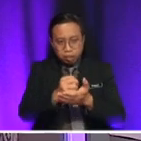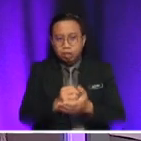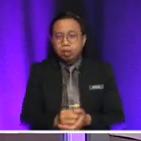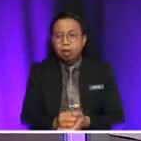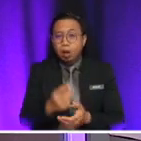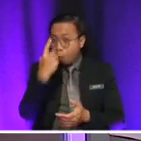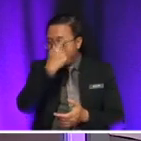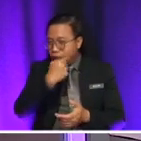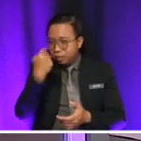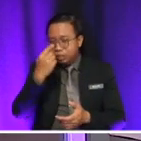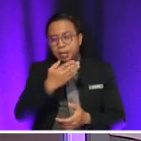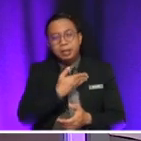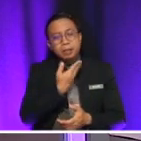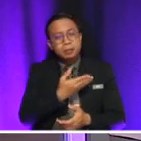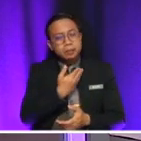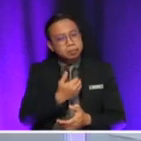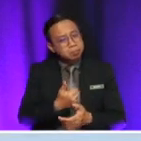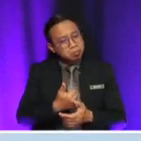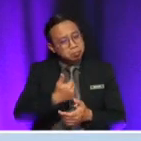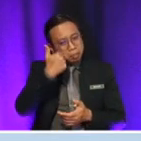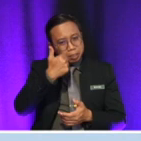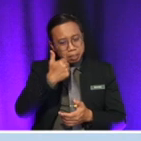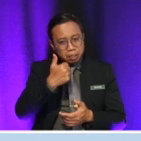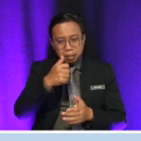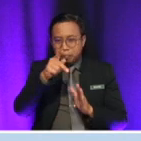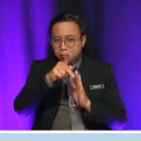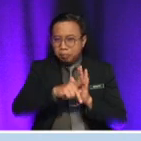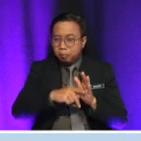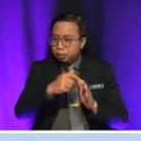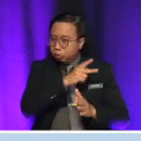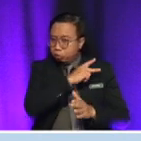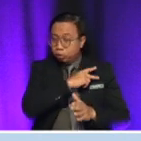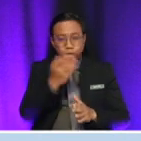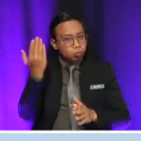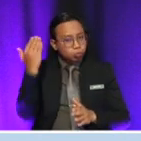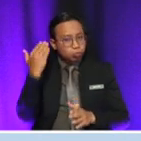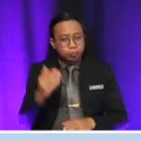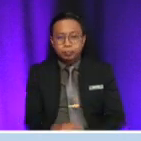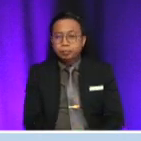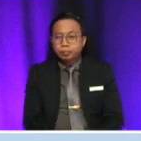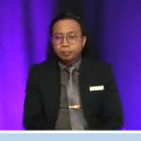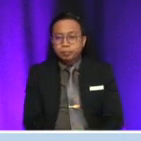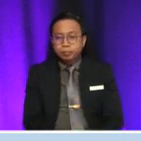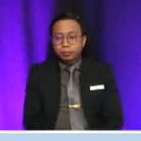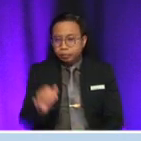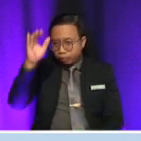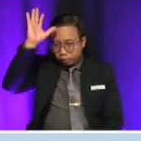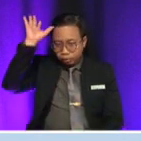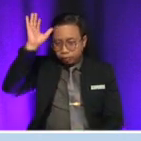kegembiraan kemenangan pemimpin-pemimpin mereka Oke Irfan